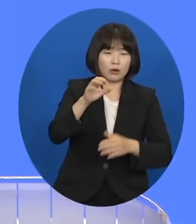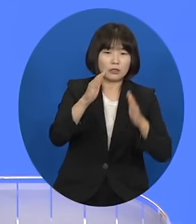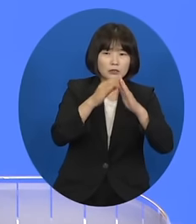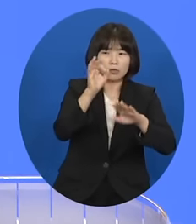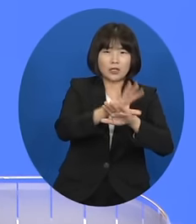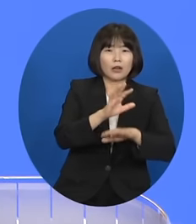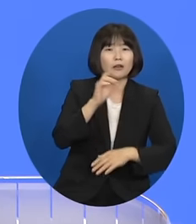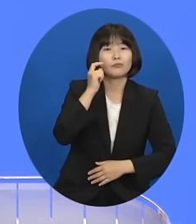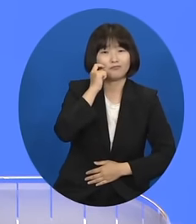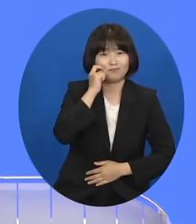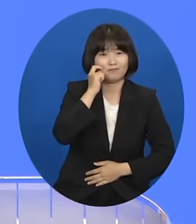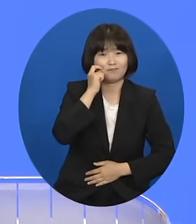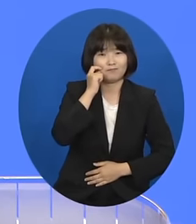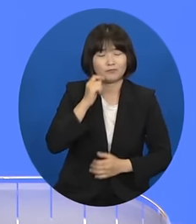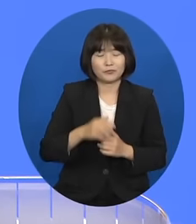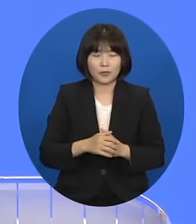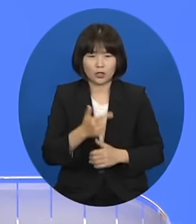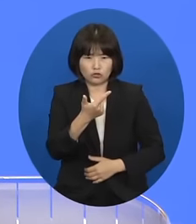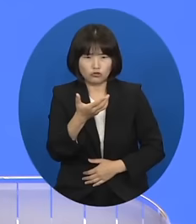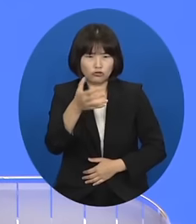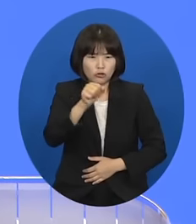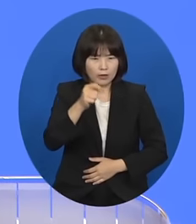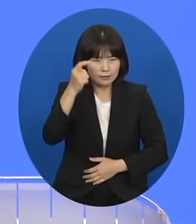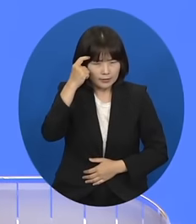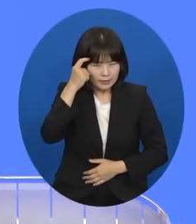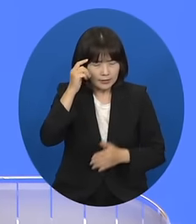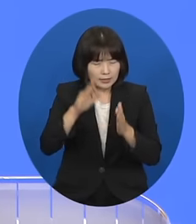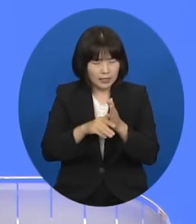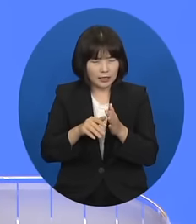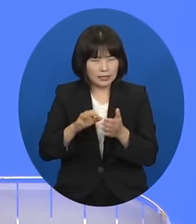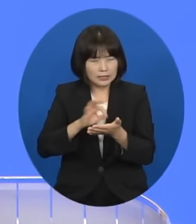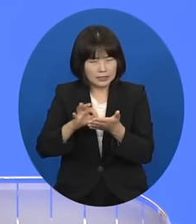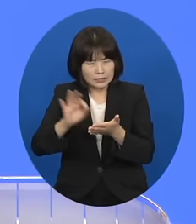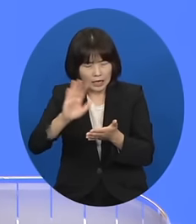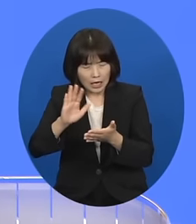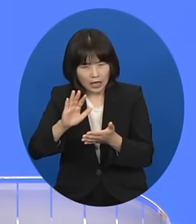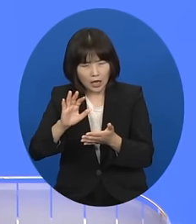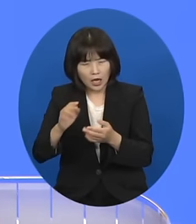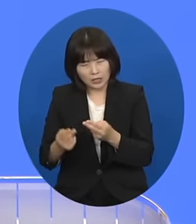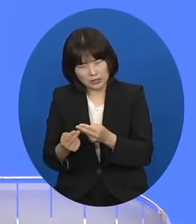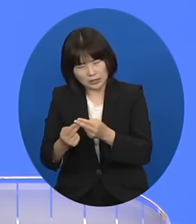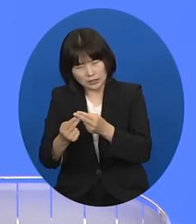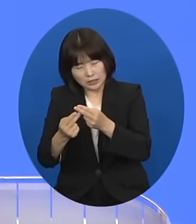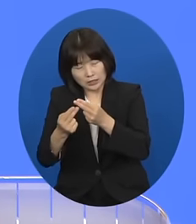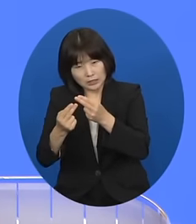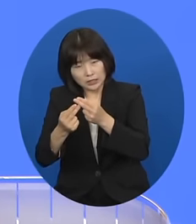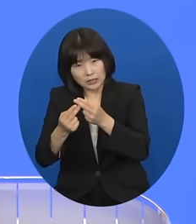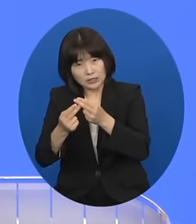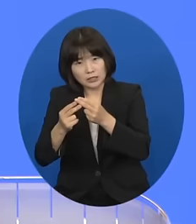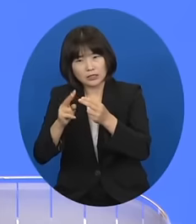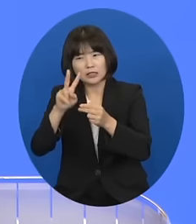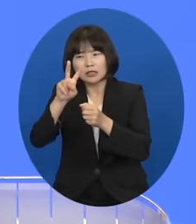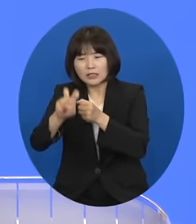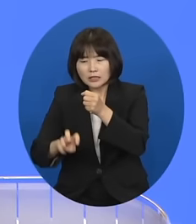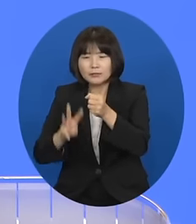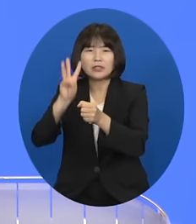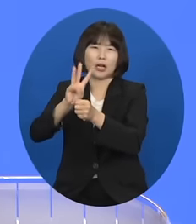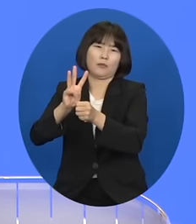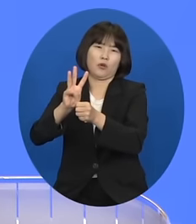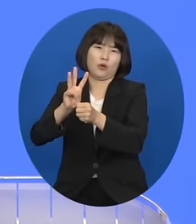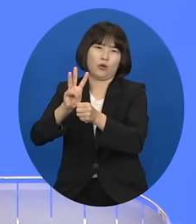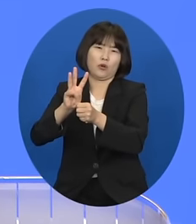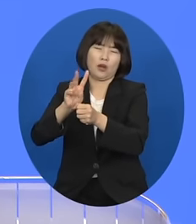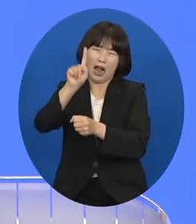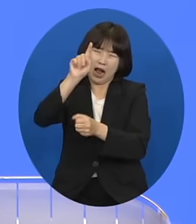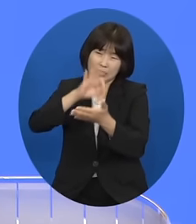6억이라고 쳤을 때 안 쓰고 몇 년을 모아야 될까요? 무려 23년입니다. 안 쓰고 하나도